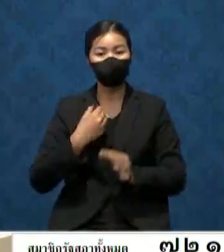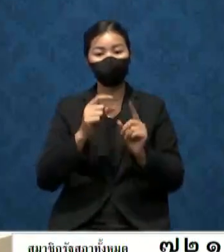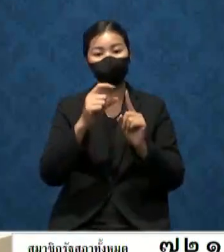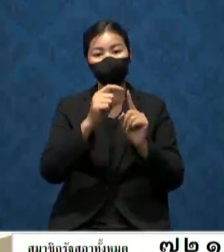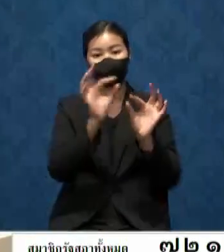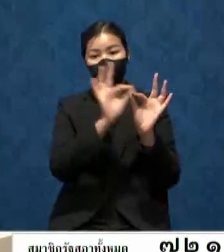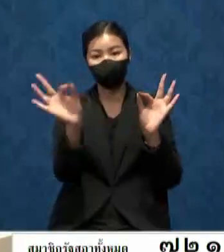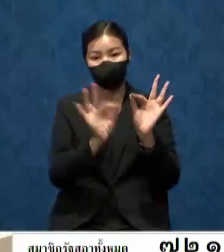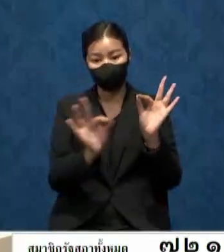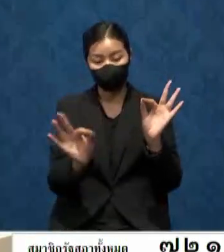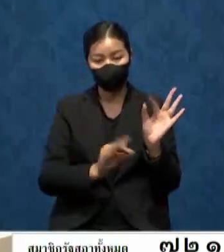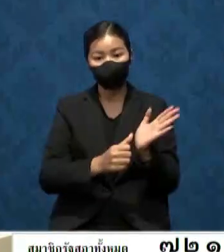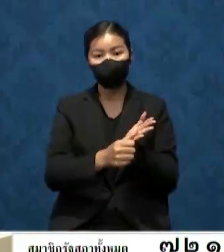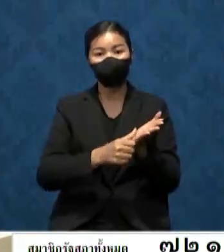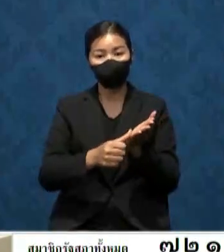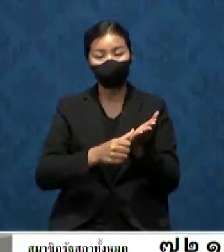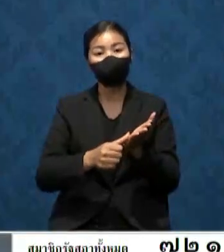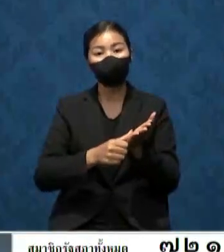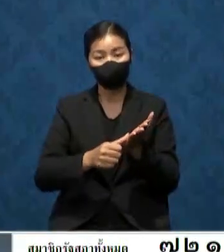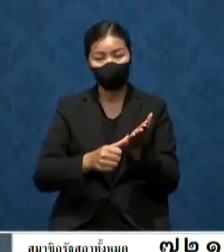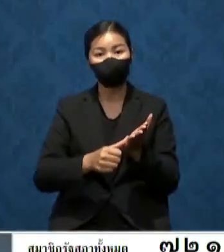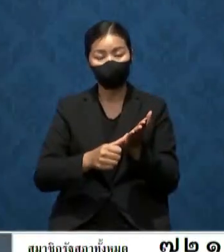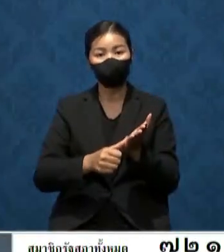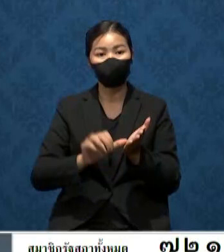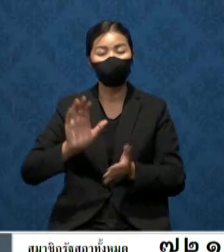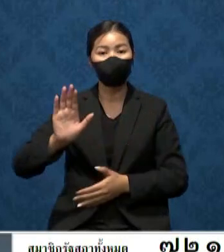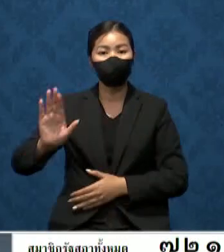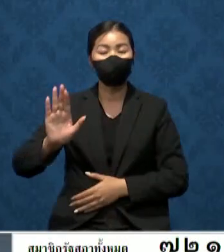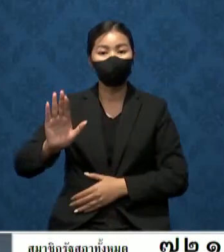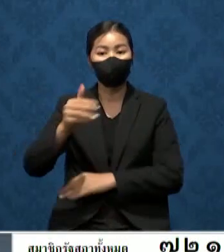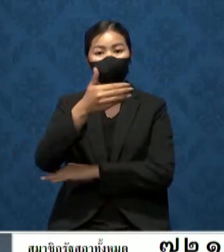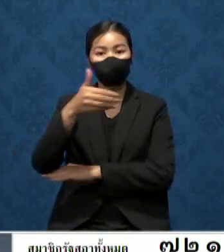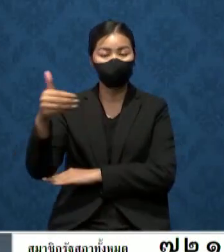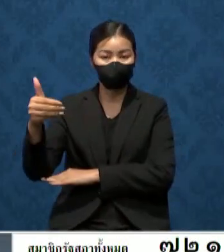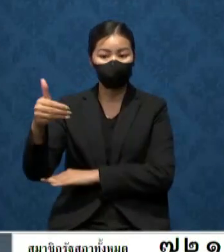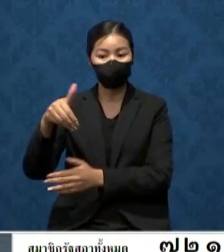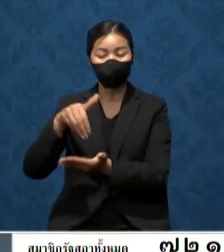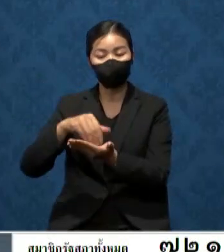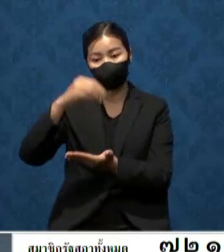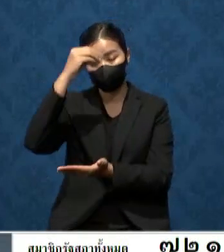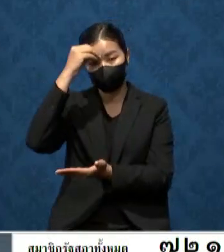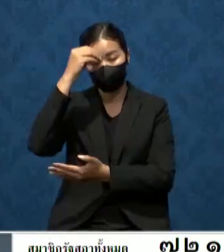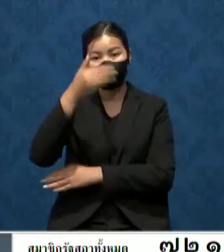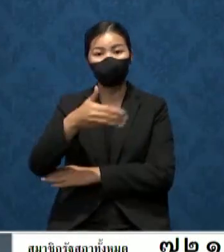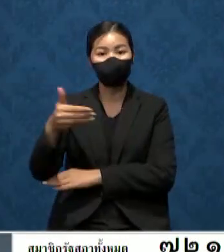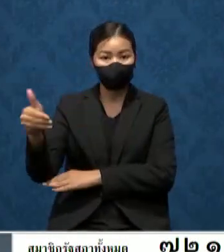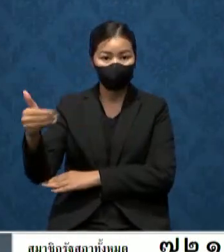ที่ให้มีสำนักงานคณะกรรมการส่งเสริมการเรียนรู้แห่งชาติและคำว่า